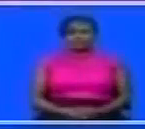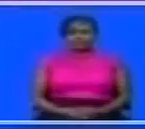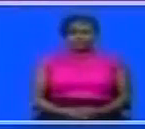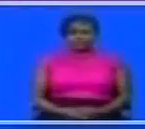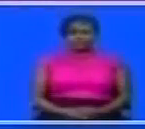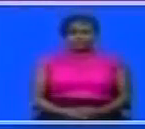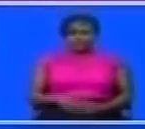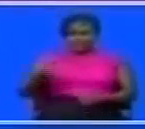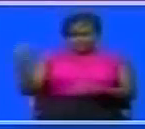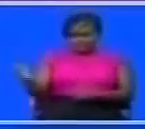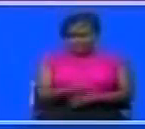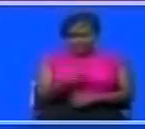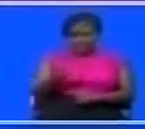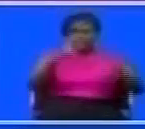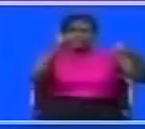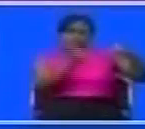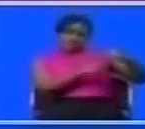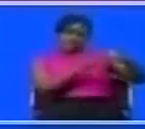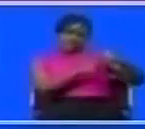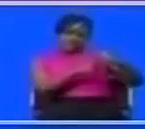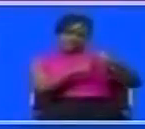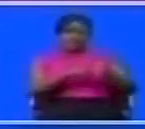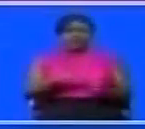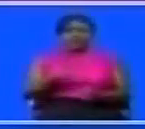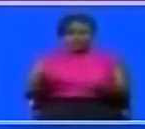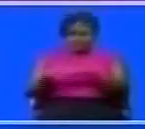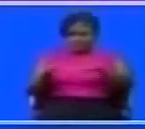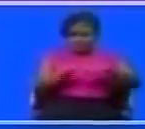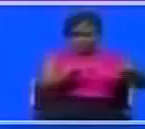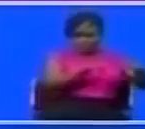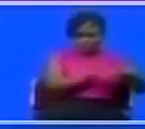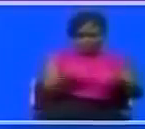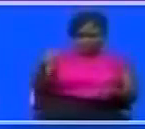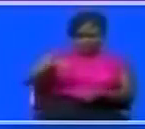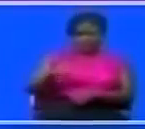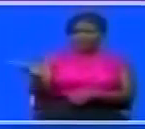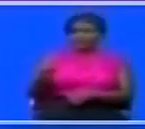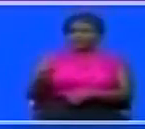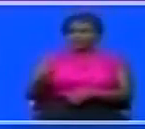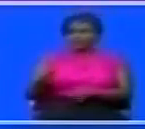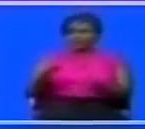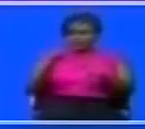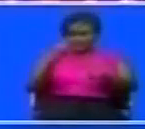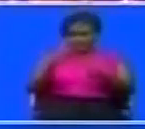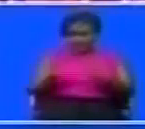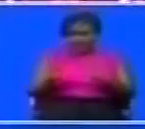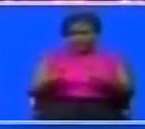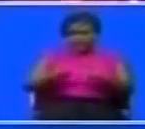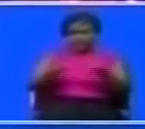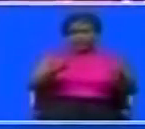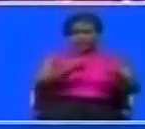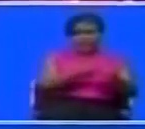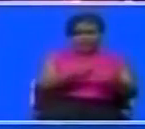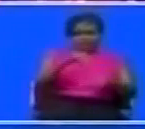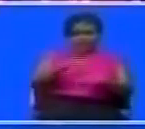Kwa mwezi wa sita sasa wanadai kuwa bomba la mafuta kutoka Mombasa kuja hapa jijini Nairobi lilianza kuvuja, na matokeo yake